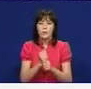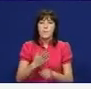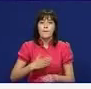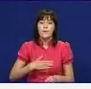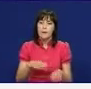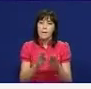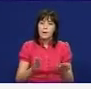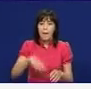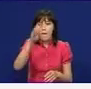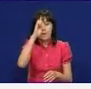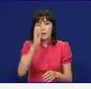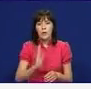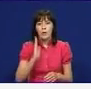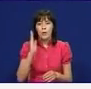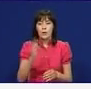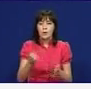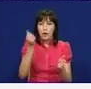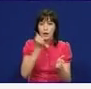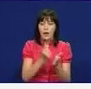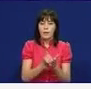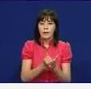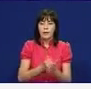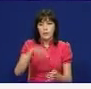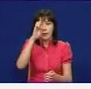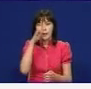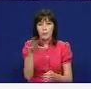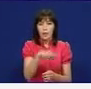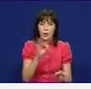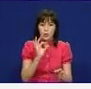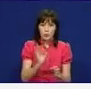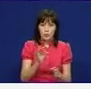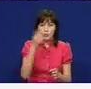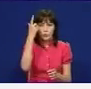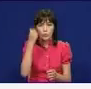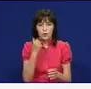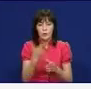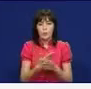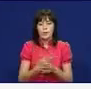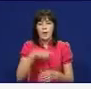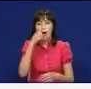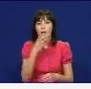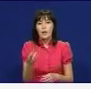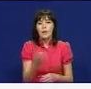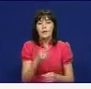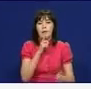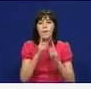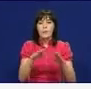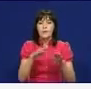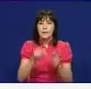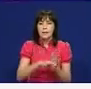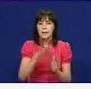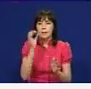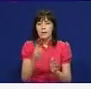ұрпағымыз үшін, мемлекетіміздің болашағы үшін қабылданып жатқанын ел жақсы түсінеді және соған қолдау білдіріп отыр. Айта кету керек, парламент сенаты